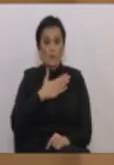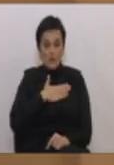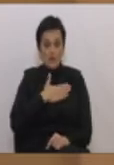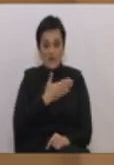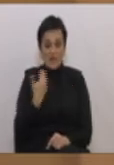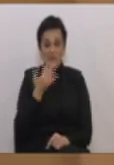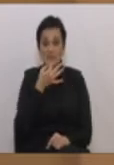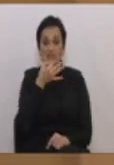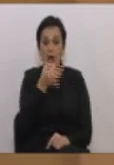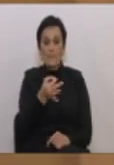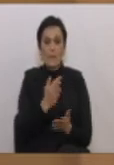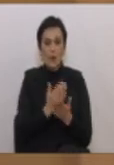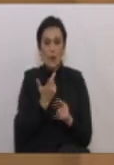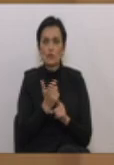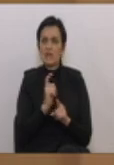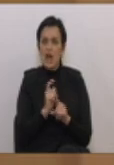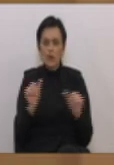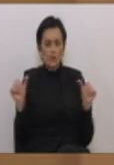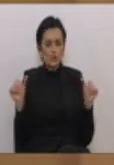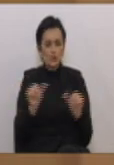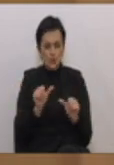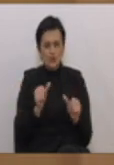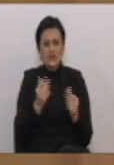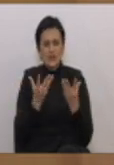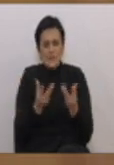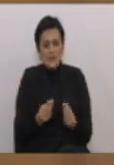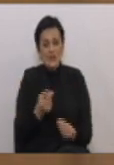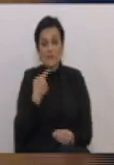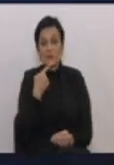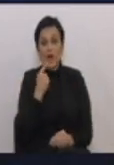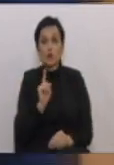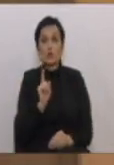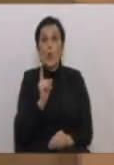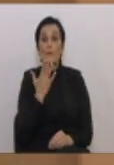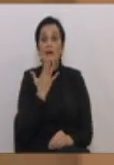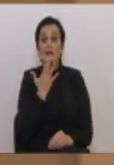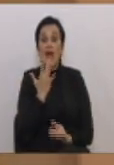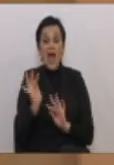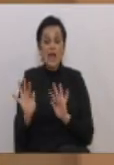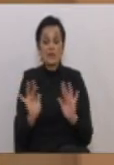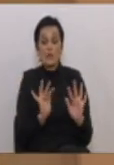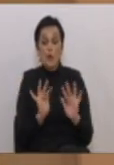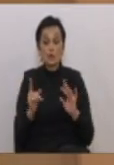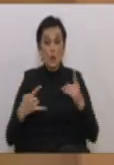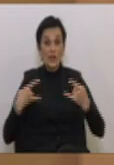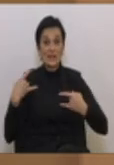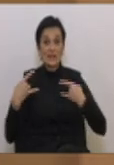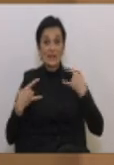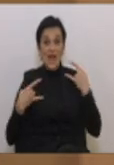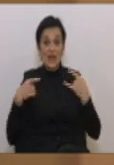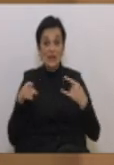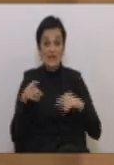საპასუხოა. Ძალიან ცუდია ყველაზე რბილად რომ თქვათ, რომ ნაცმოძრაობის ტელევიზია, იმ